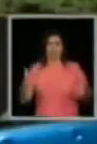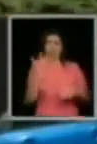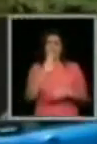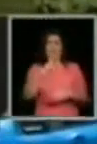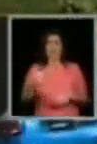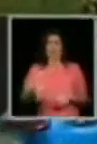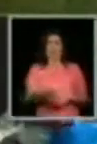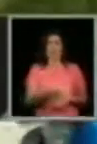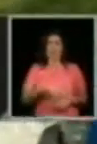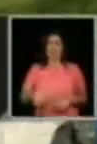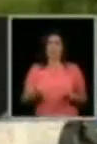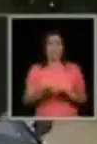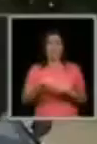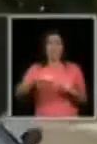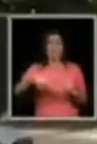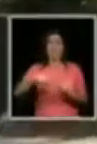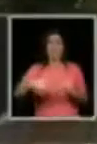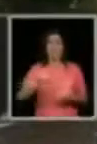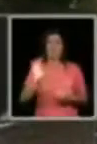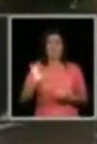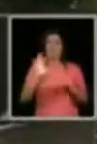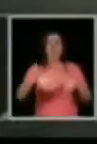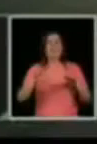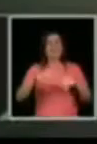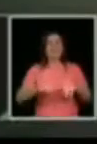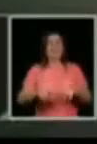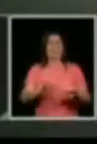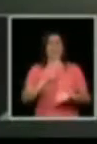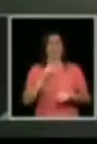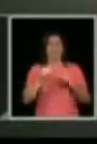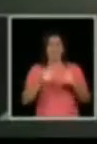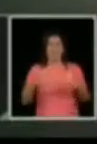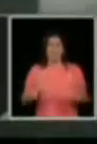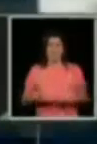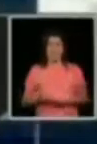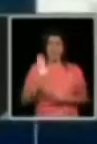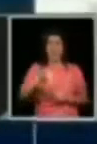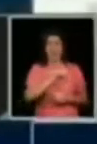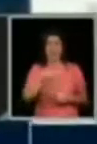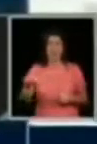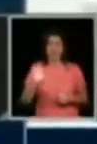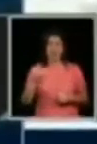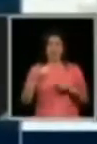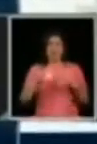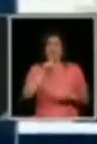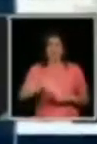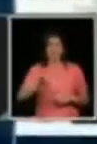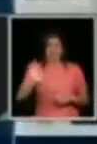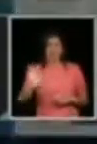שהוא בקשר עם עובדים סוציאליים שקשורים ברחבי הארץ, וזה שיש לו, אתה יודע, רשת הוסטלים פרטית משל עצמו, לא מזיקה, לא, זה לא מזיק